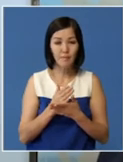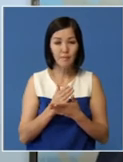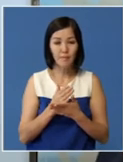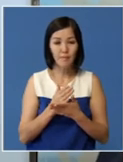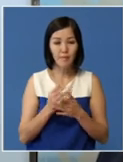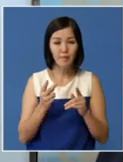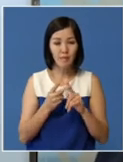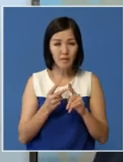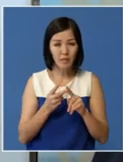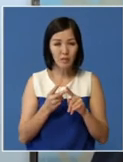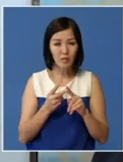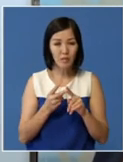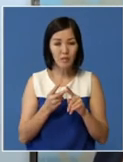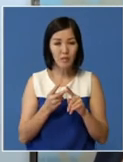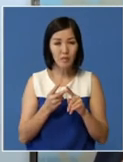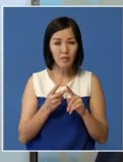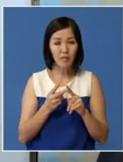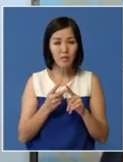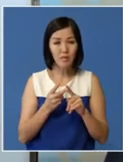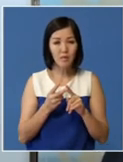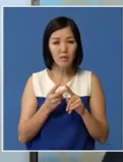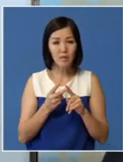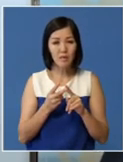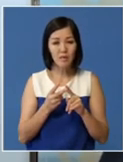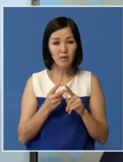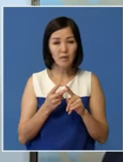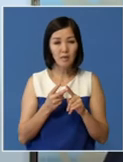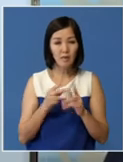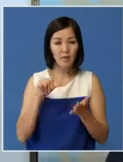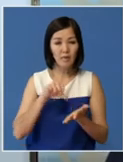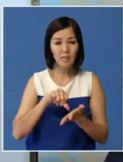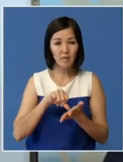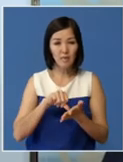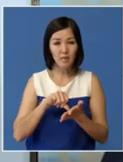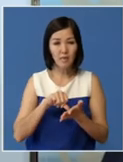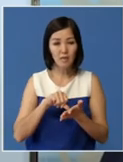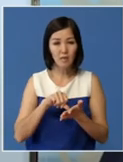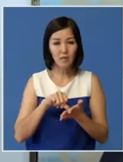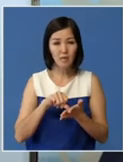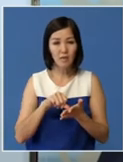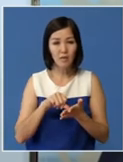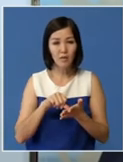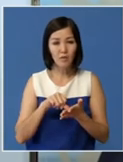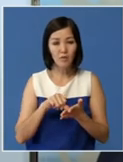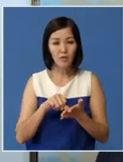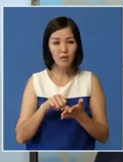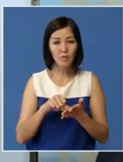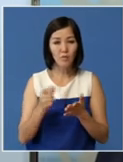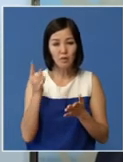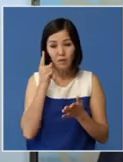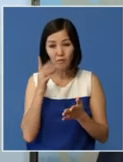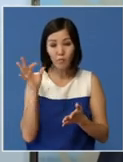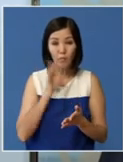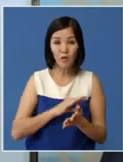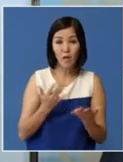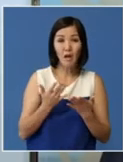Ол бір, екіншіден жаңағы кіргеннен кейін оны алып шығу екіншісі. Соған әлек болады. Сондықтан ол